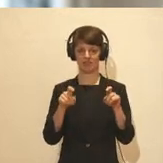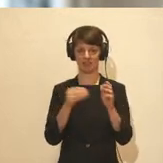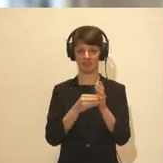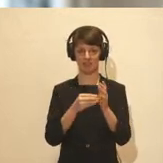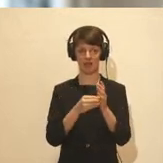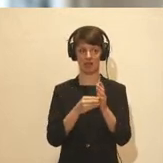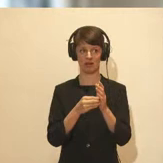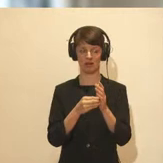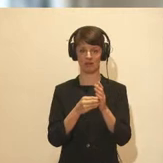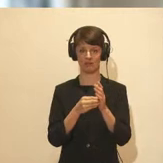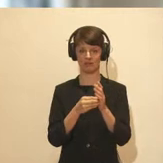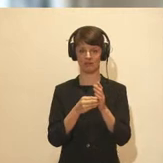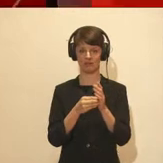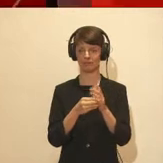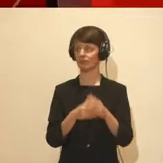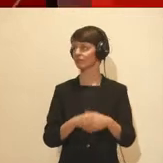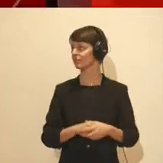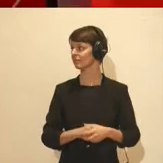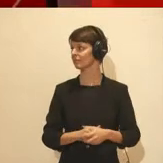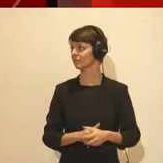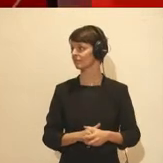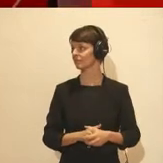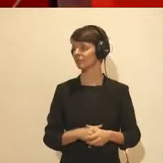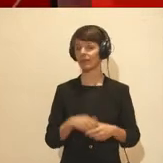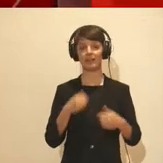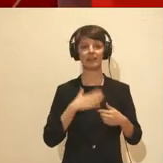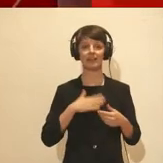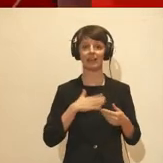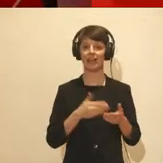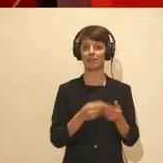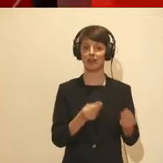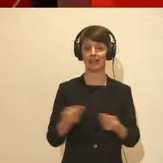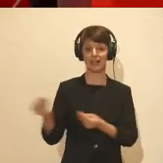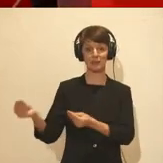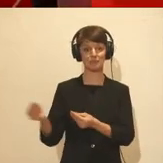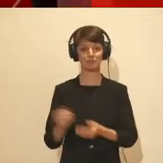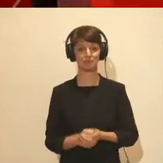müssen das gebe ich sofort weiter